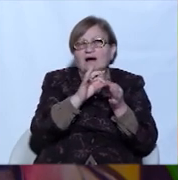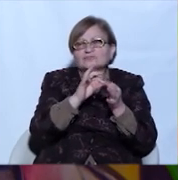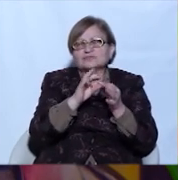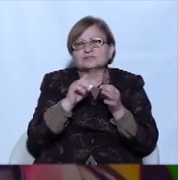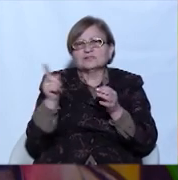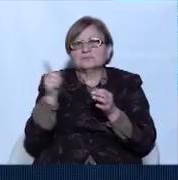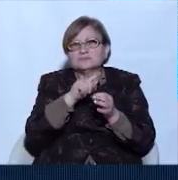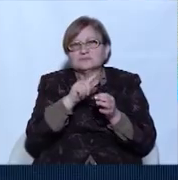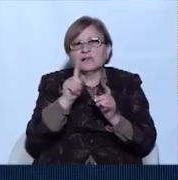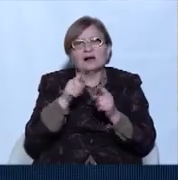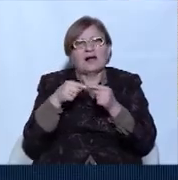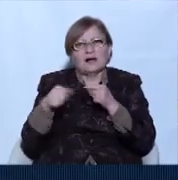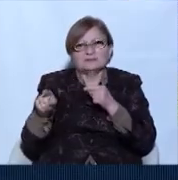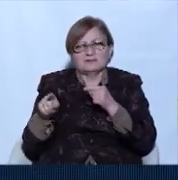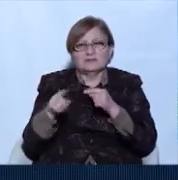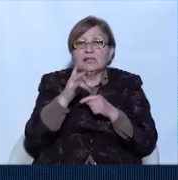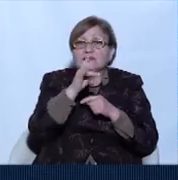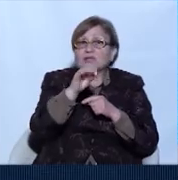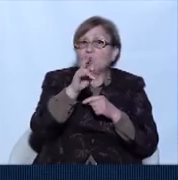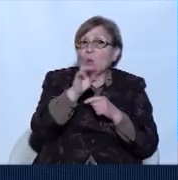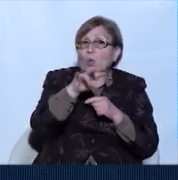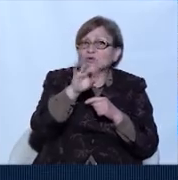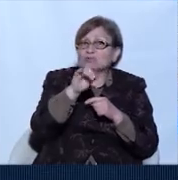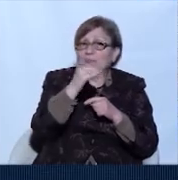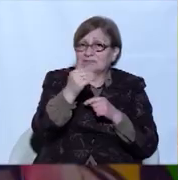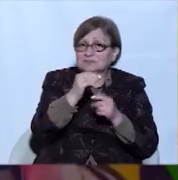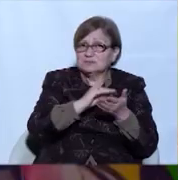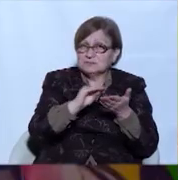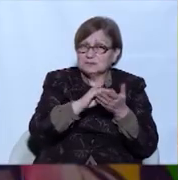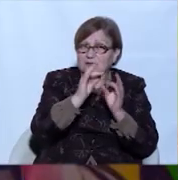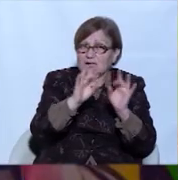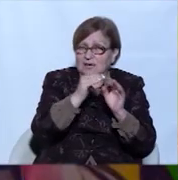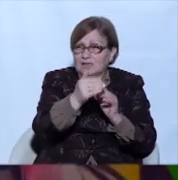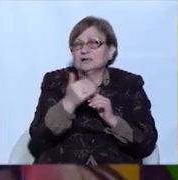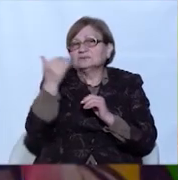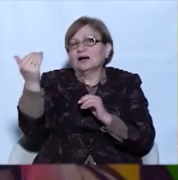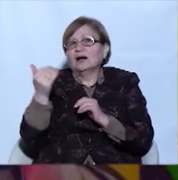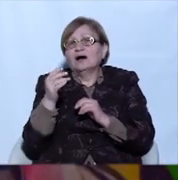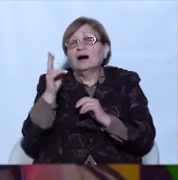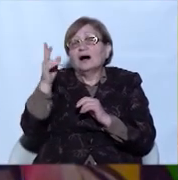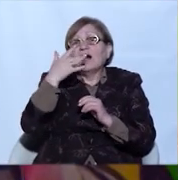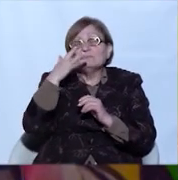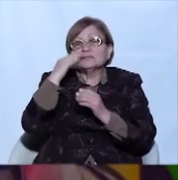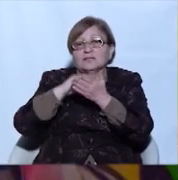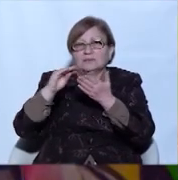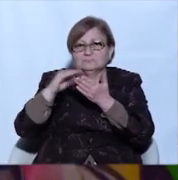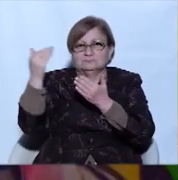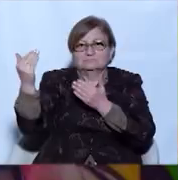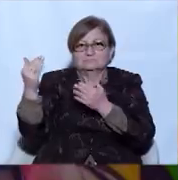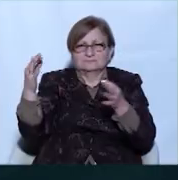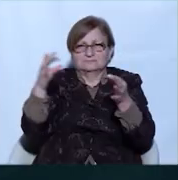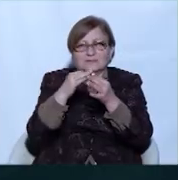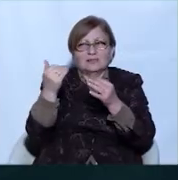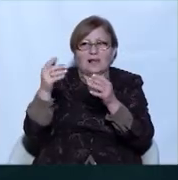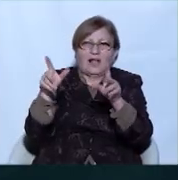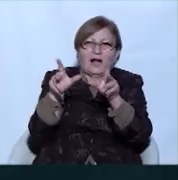ასხვავებს ერთმანეთისაგან ნიკოლ ორთქიფანიძისა და პოლ ოსტერის ტექსტებს. ასევე მინდა გთხოვოთ, რომ დაფიქრდეთ